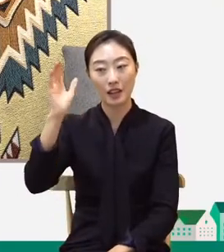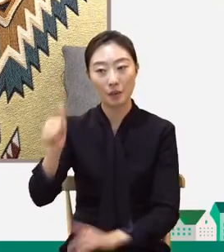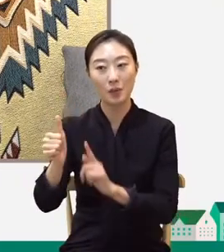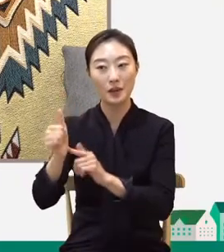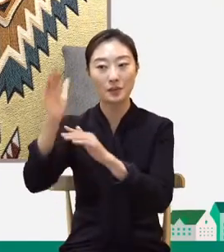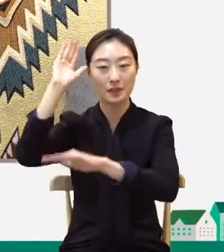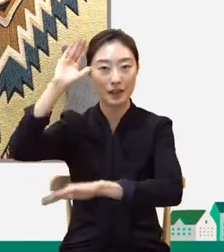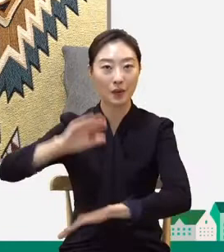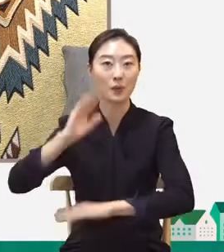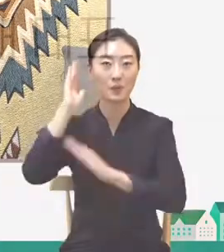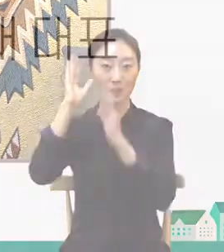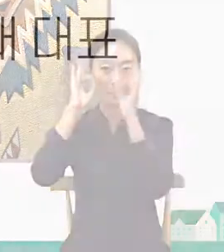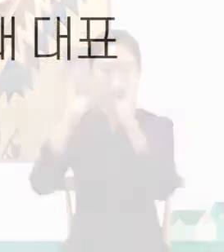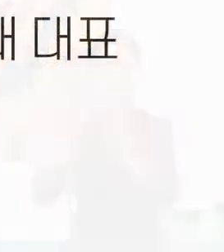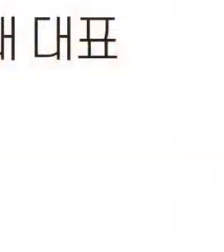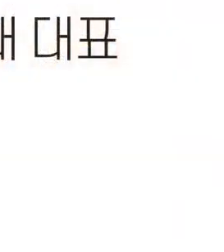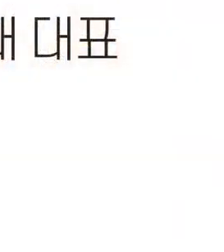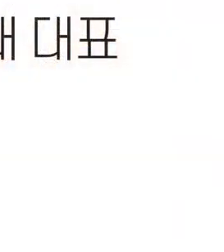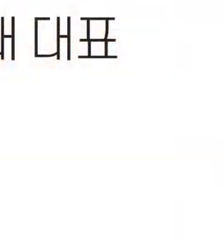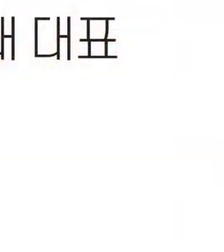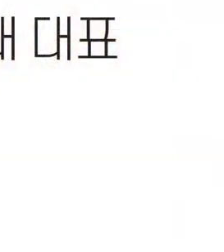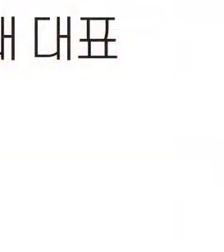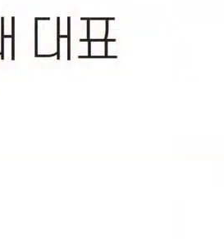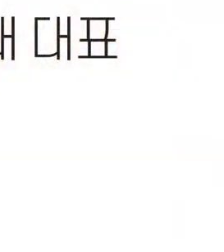들어보도록 하겠습니다.